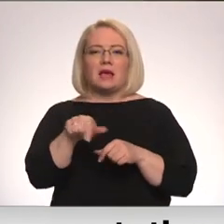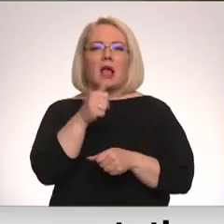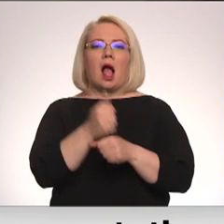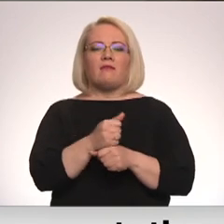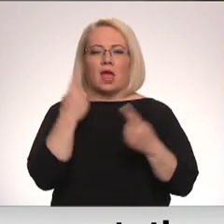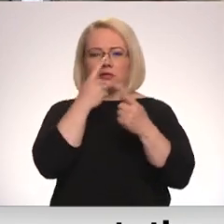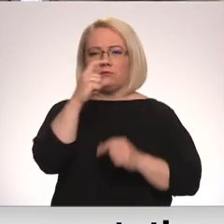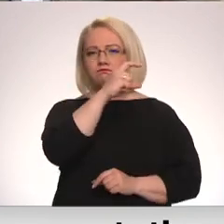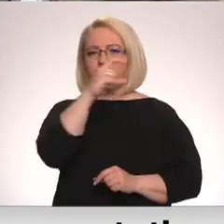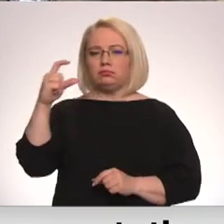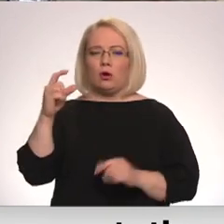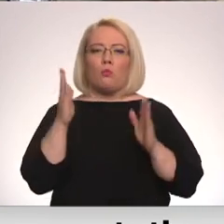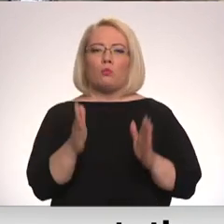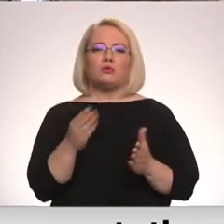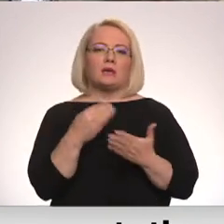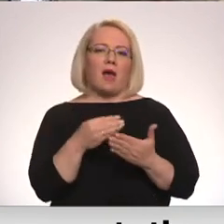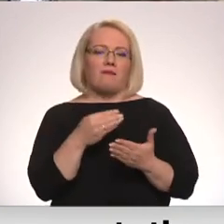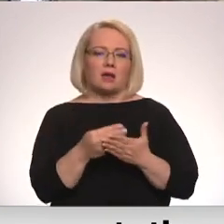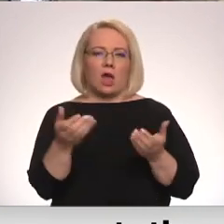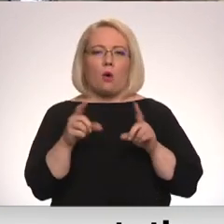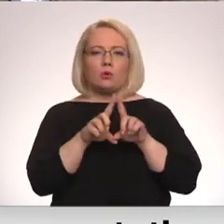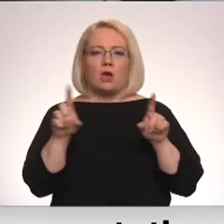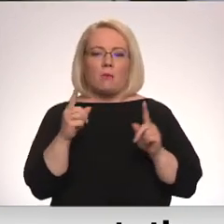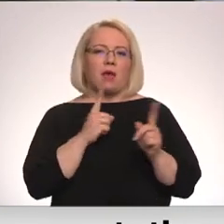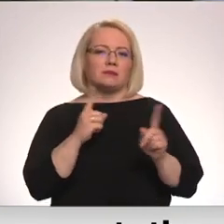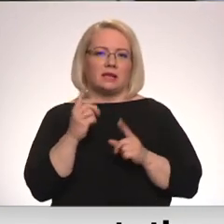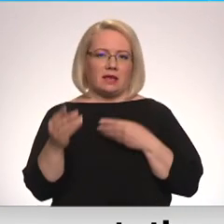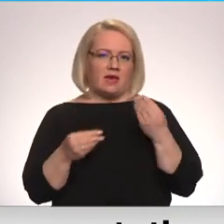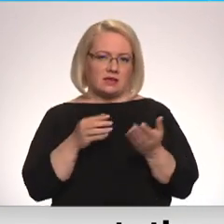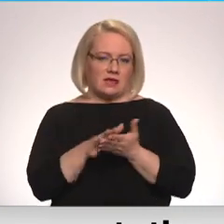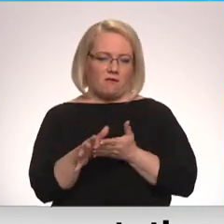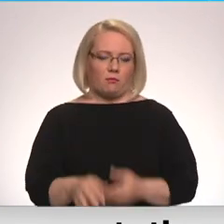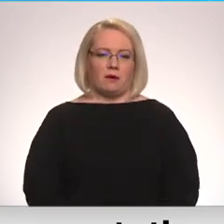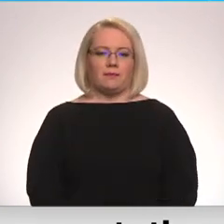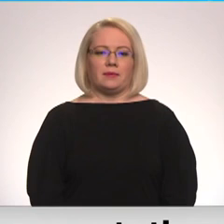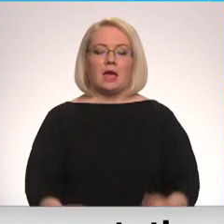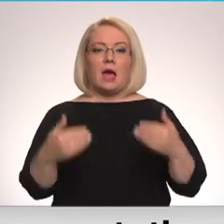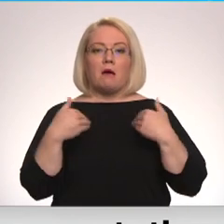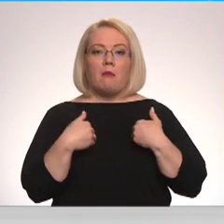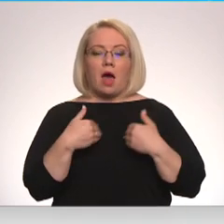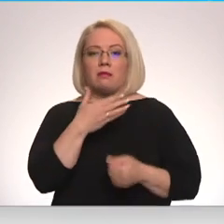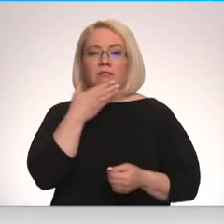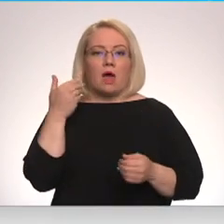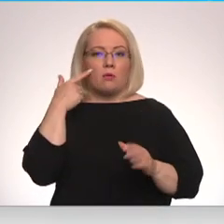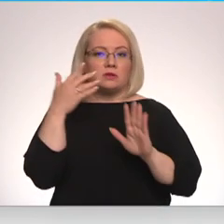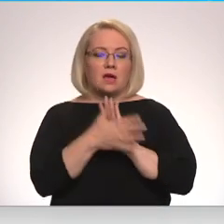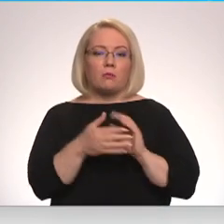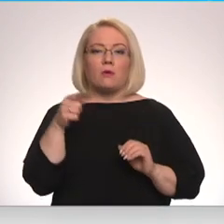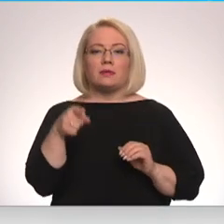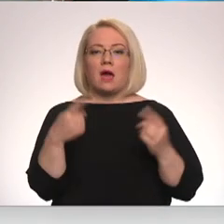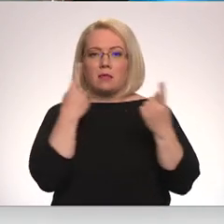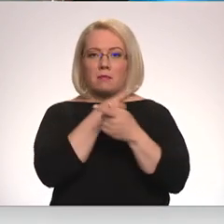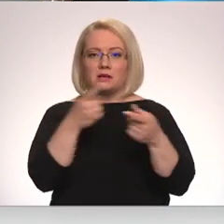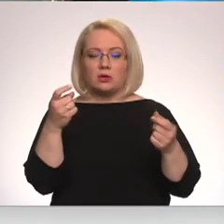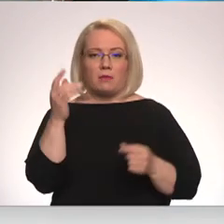un būs jāvērtē uzņēmuma administratīvie izdevumi. Man nav saprotama šādu paziņojumu